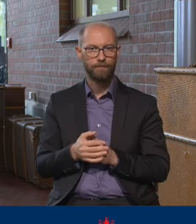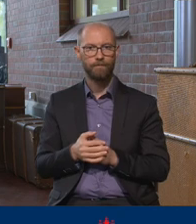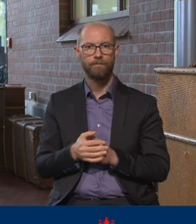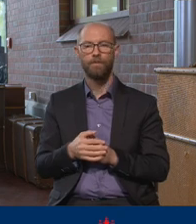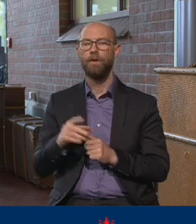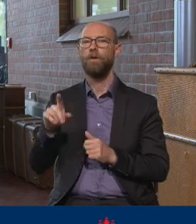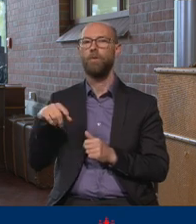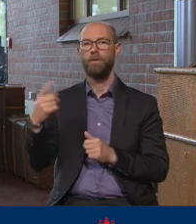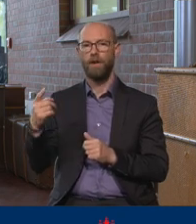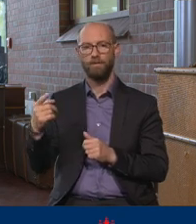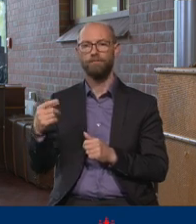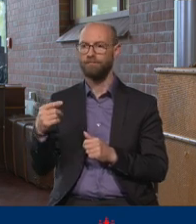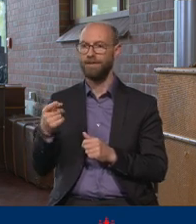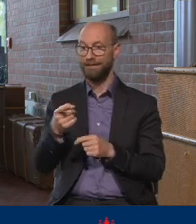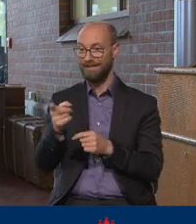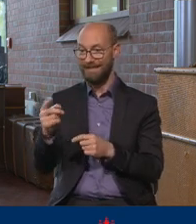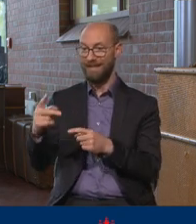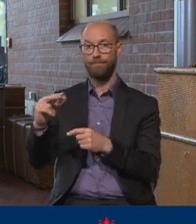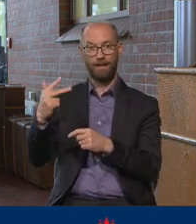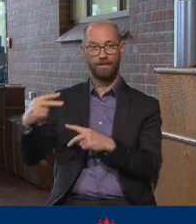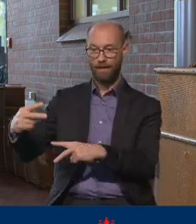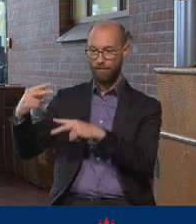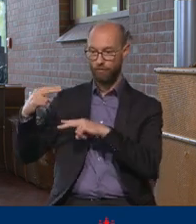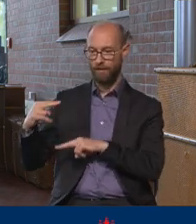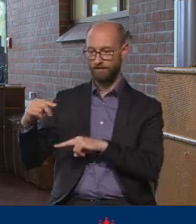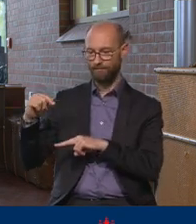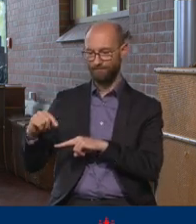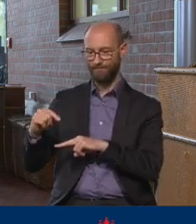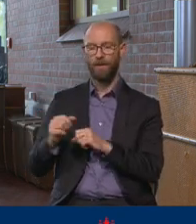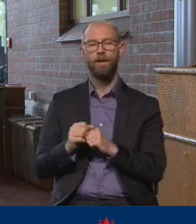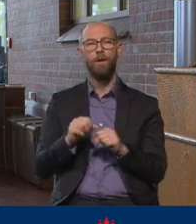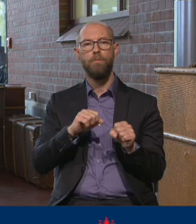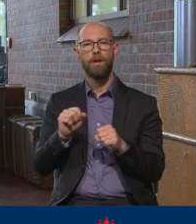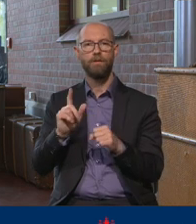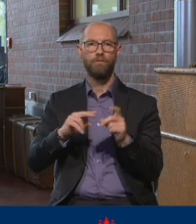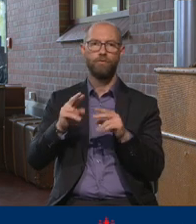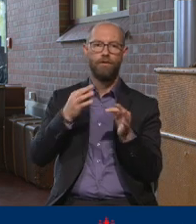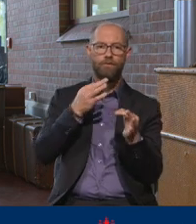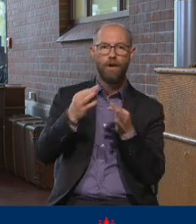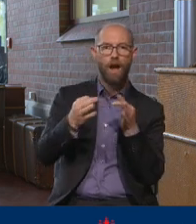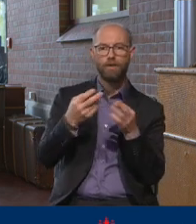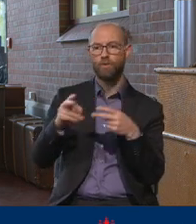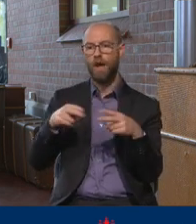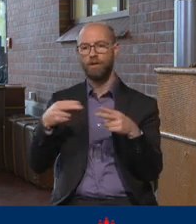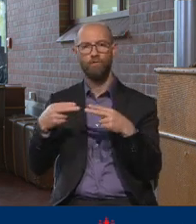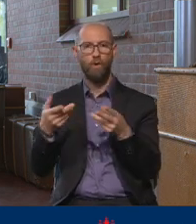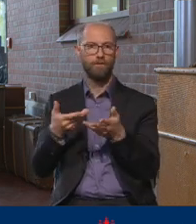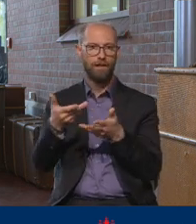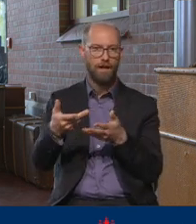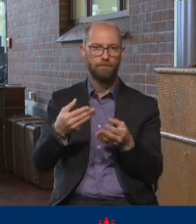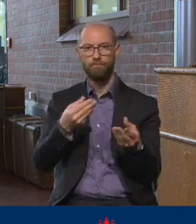danach haben sie und das ist dann der dritte block heute gelegenheit fragen und antworten zu bekommen